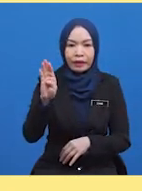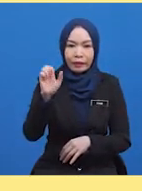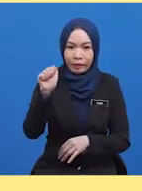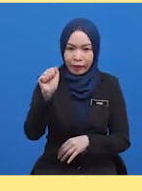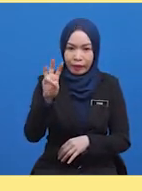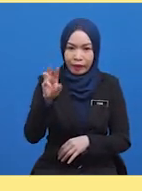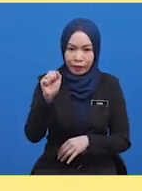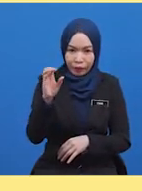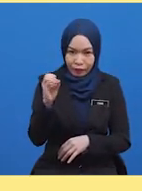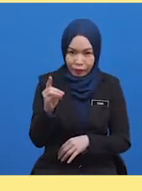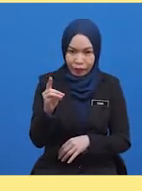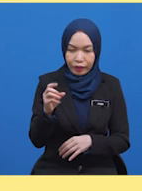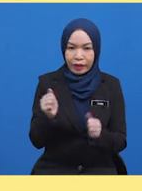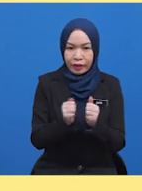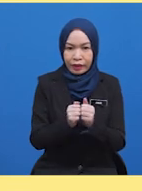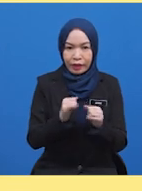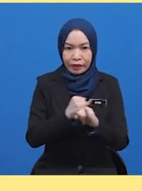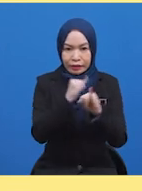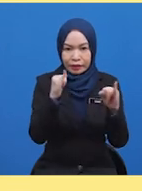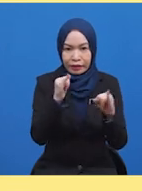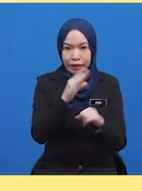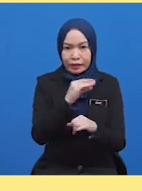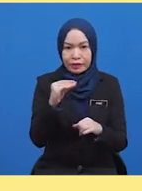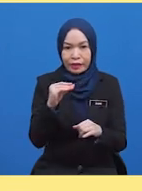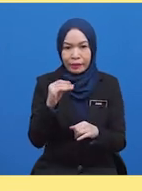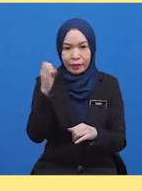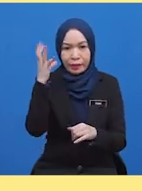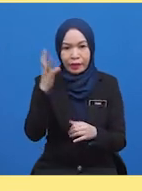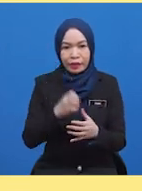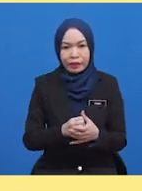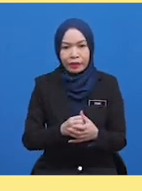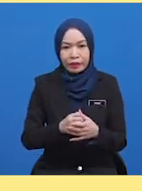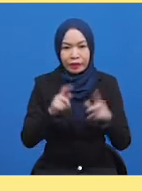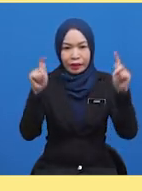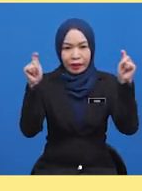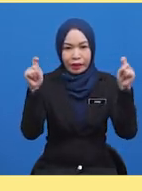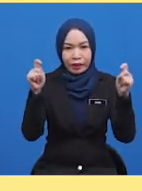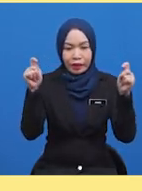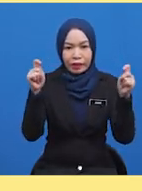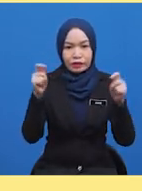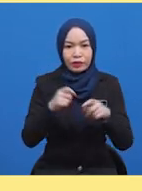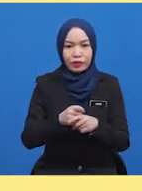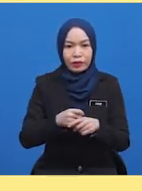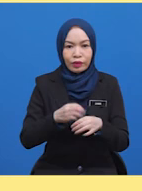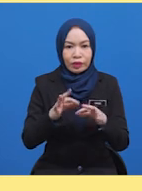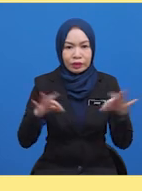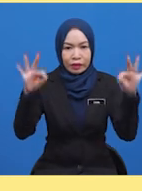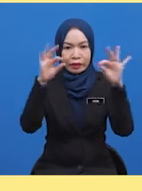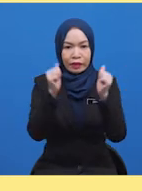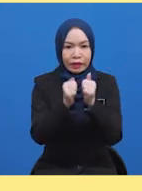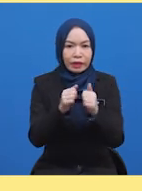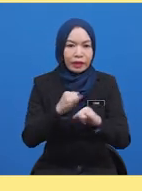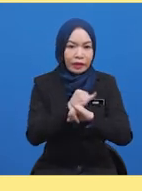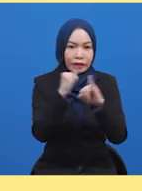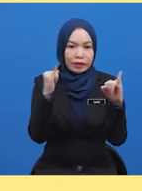menyatukan tema cerpen dengan jelas tiga menyatakan Blood penceritaan